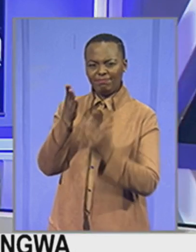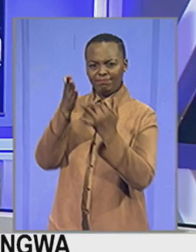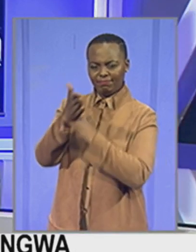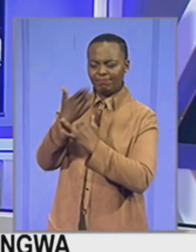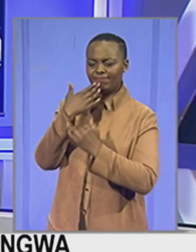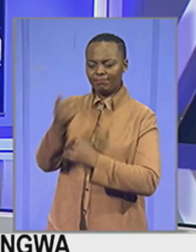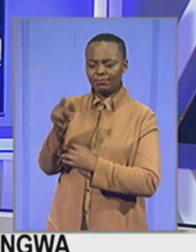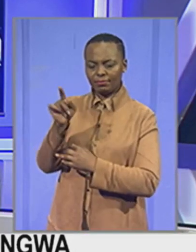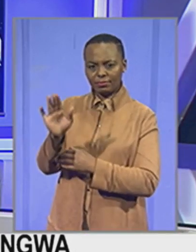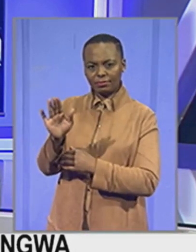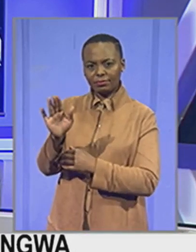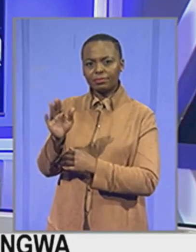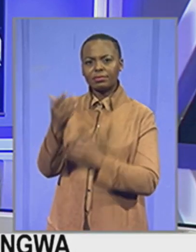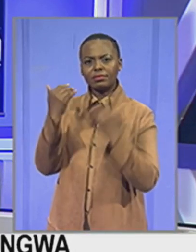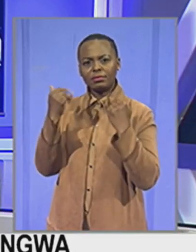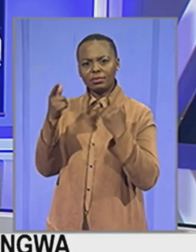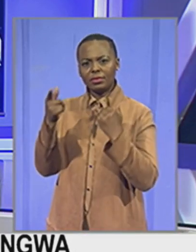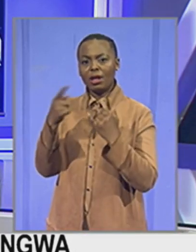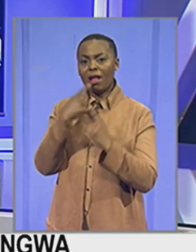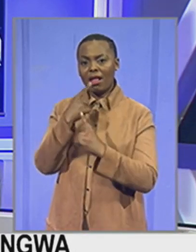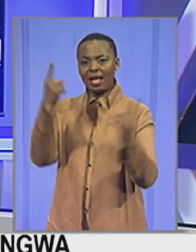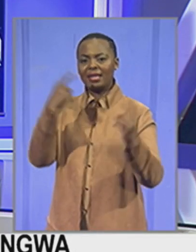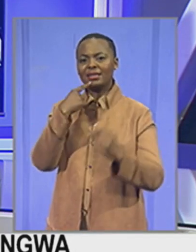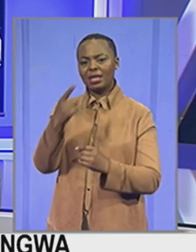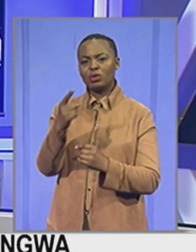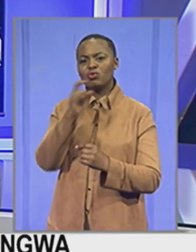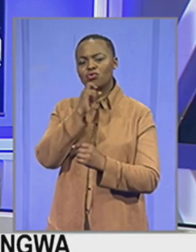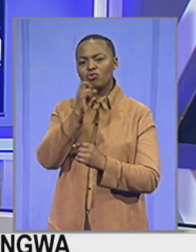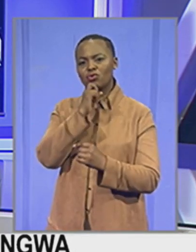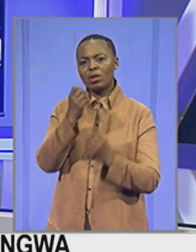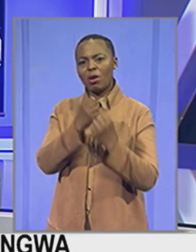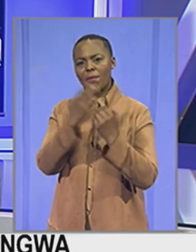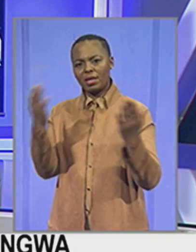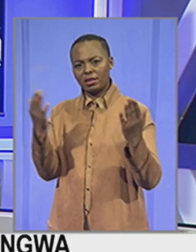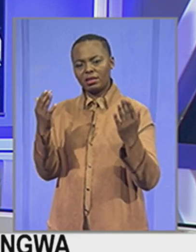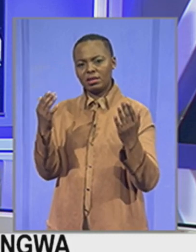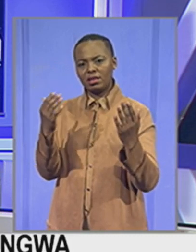mo pegelong e le rebotseng lo bigile fa lo dirisitse diranta di le